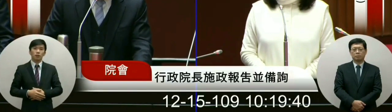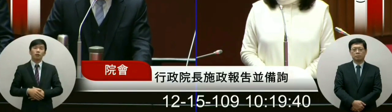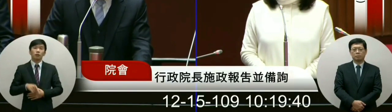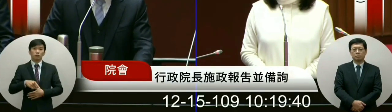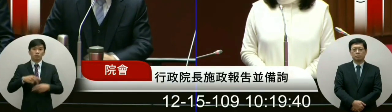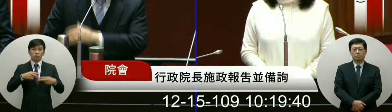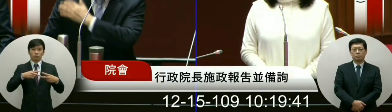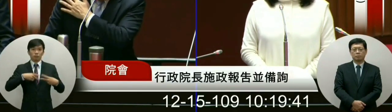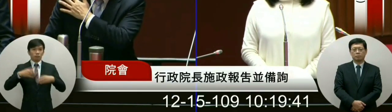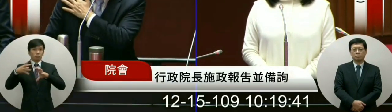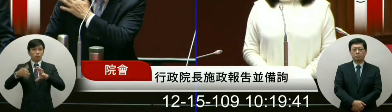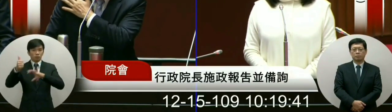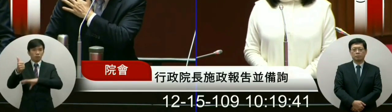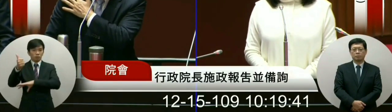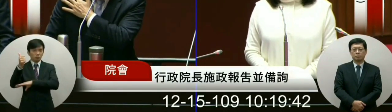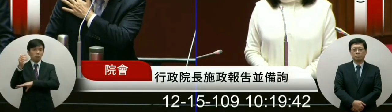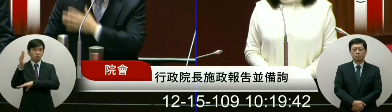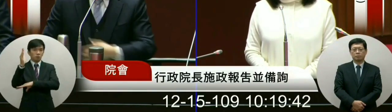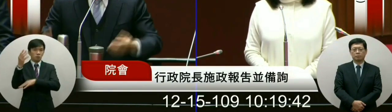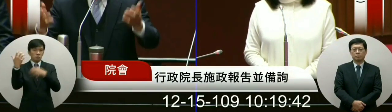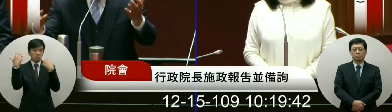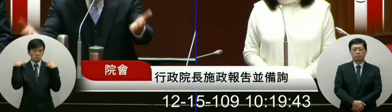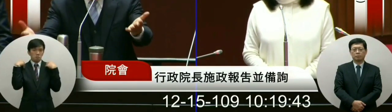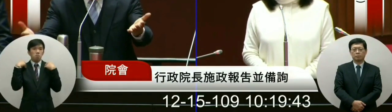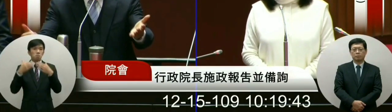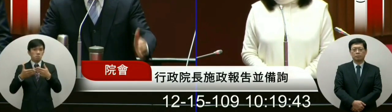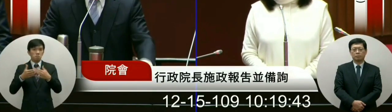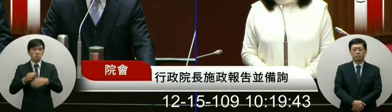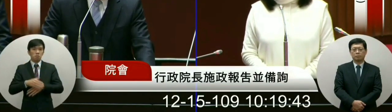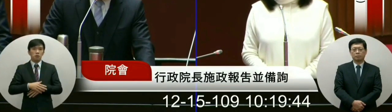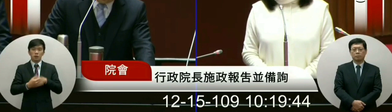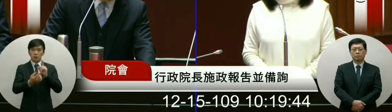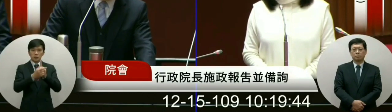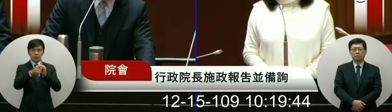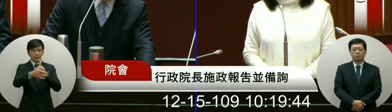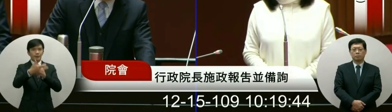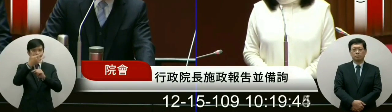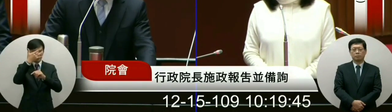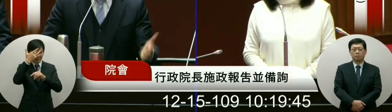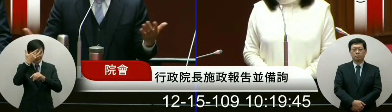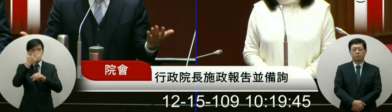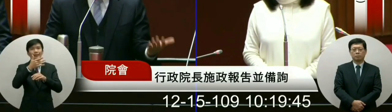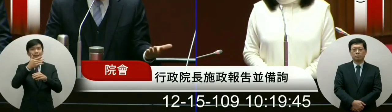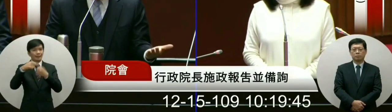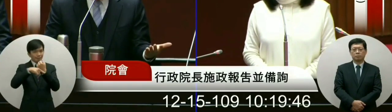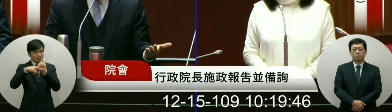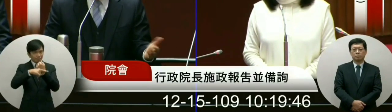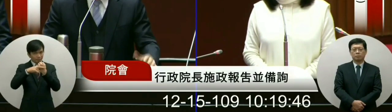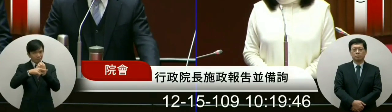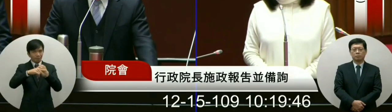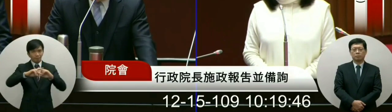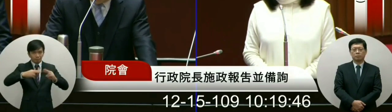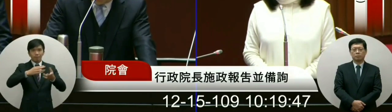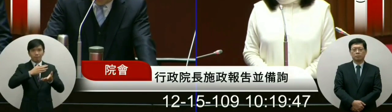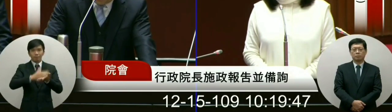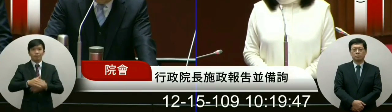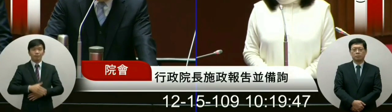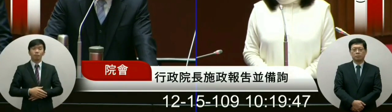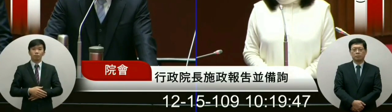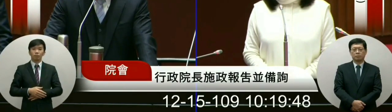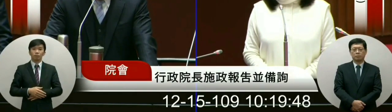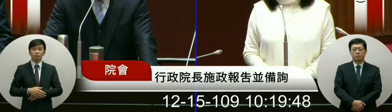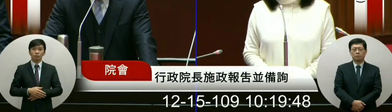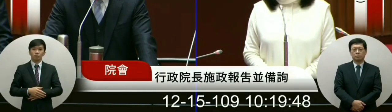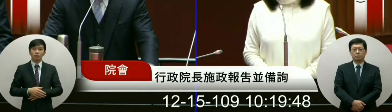个执政者扛在肩上面对在前面的问题，这也是事实。而今